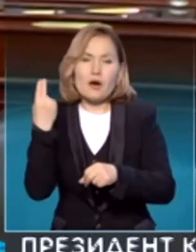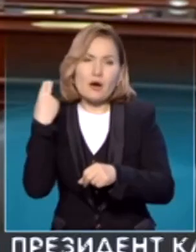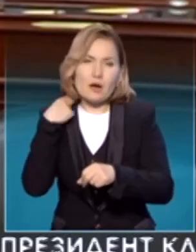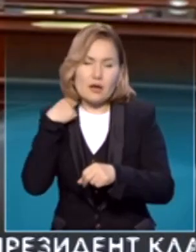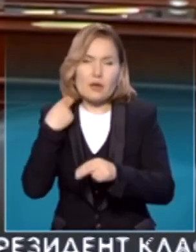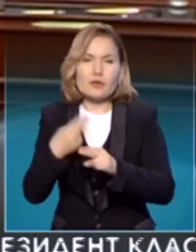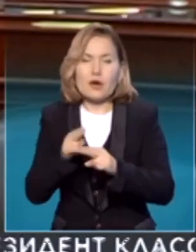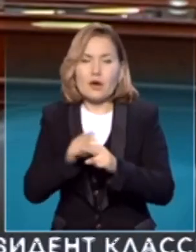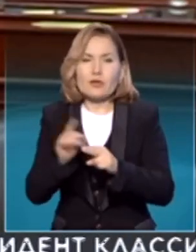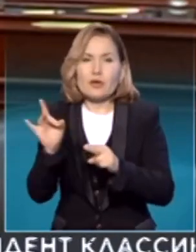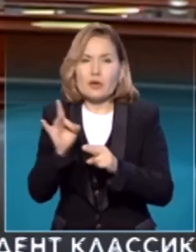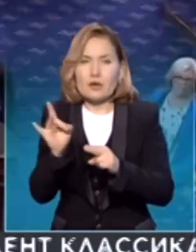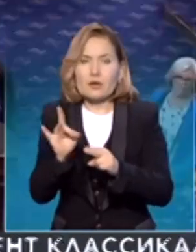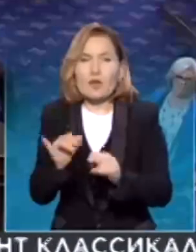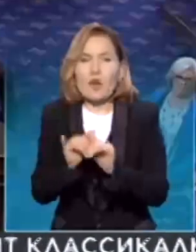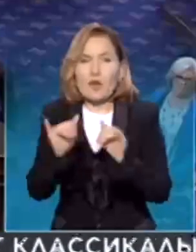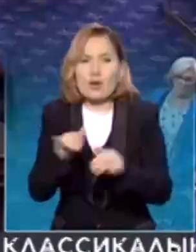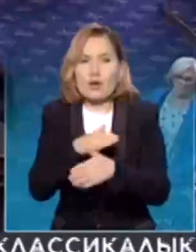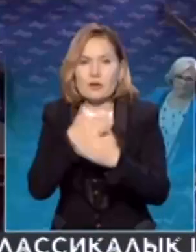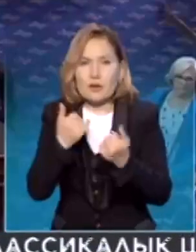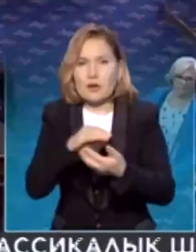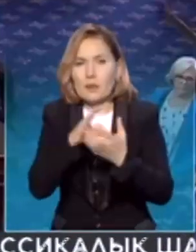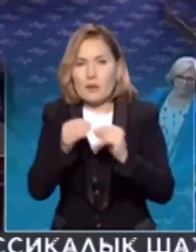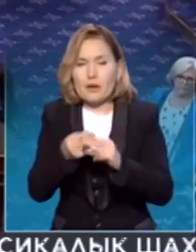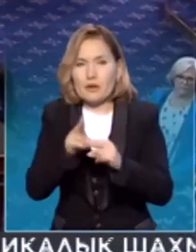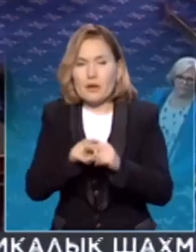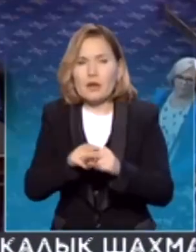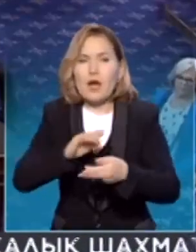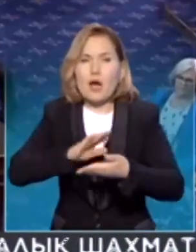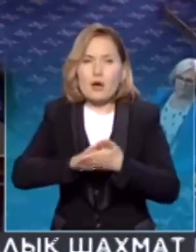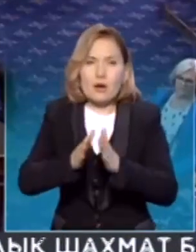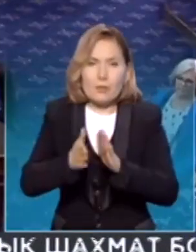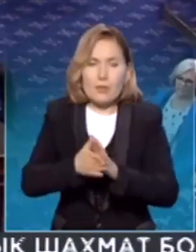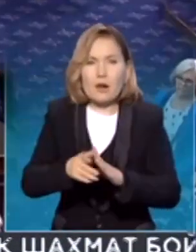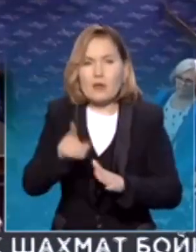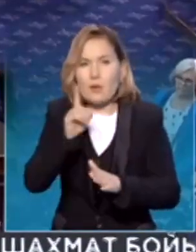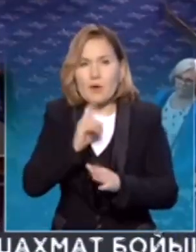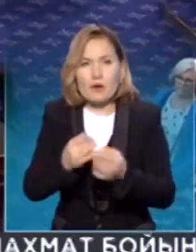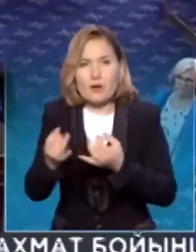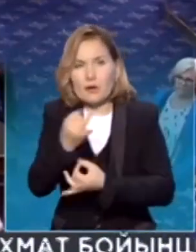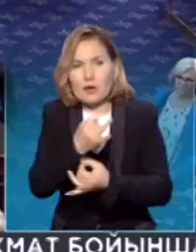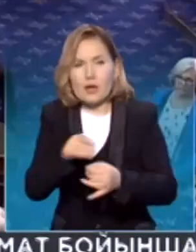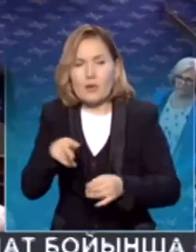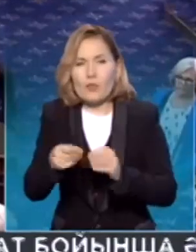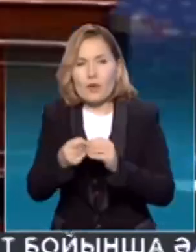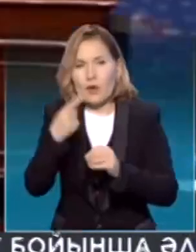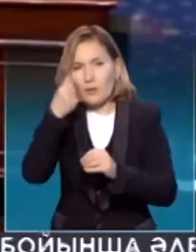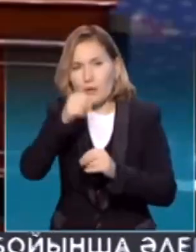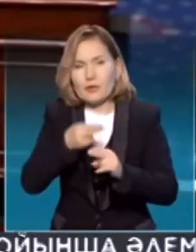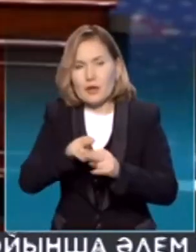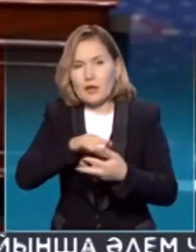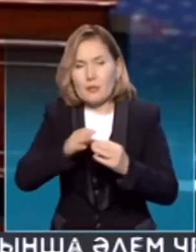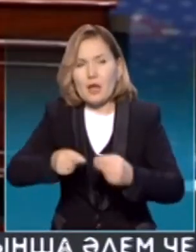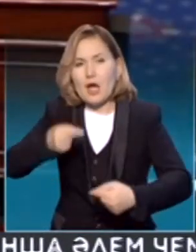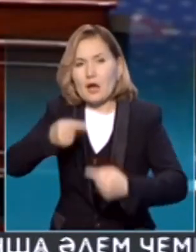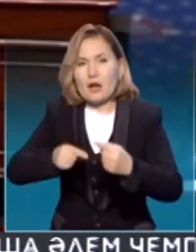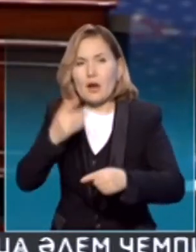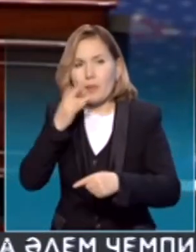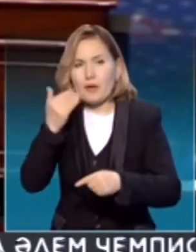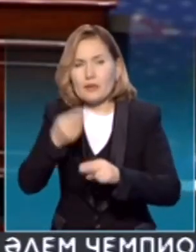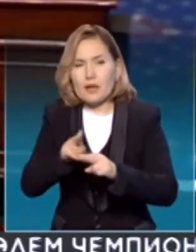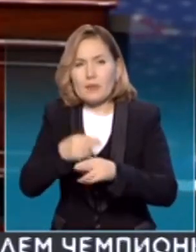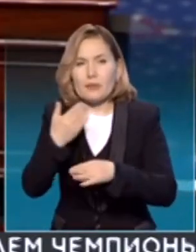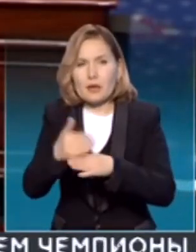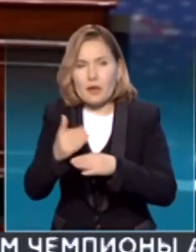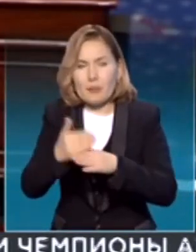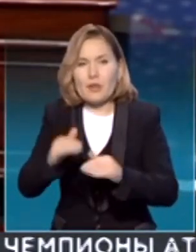шегін көтермеуге бекініп отыр. Ал демократтар мұндай шартқа көнер емес. 2011 жылда екі жақтың осындай текетіресі ақштың